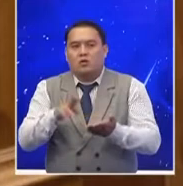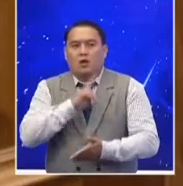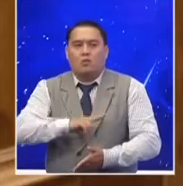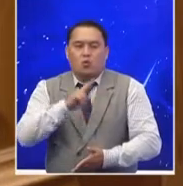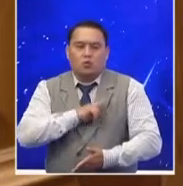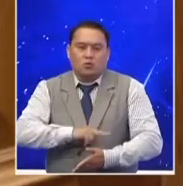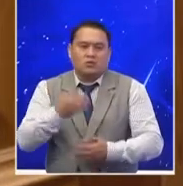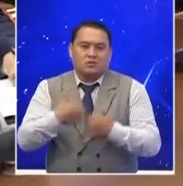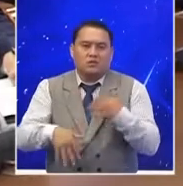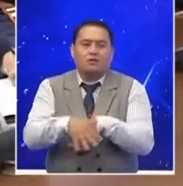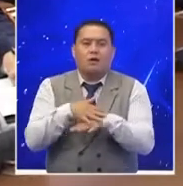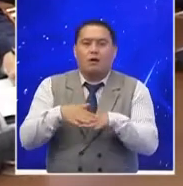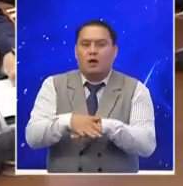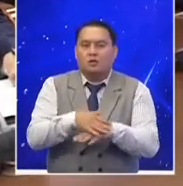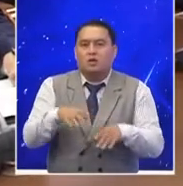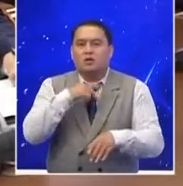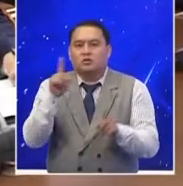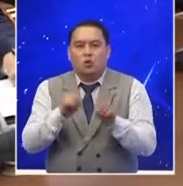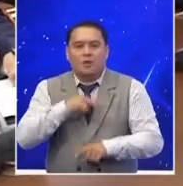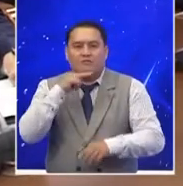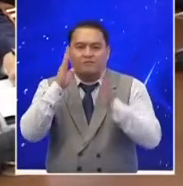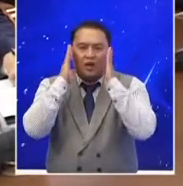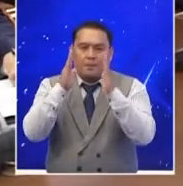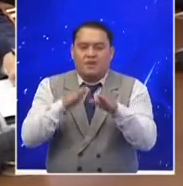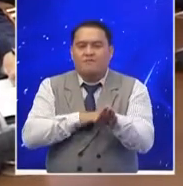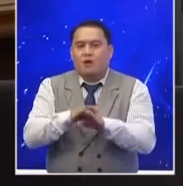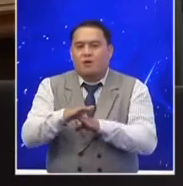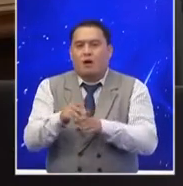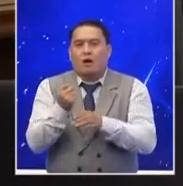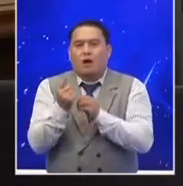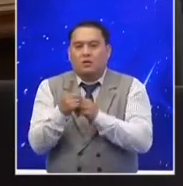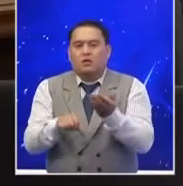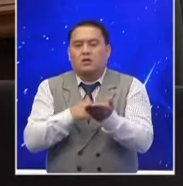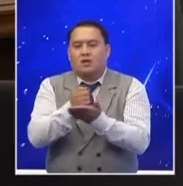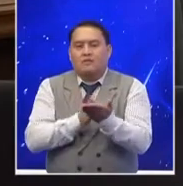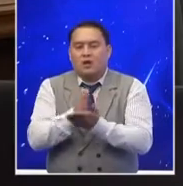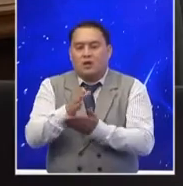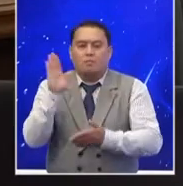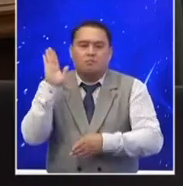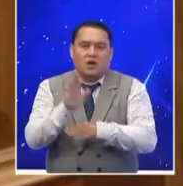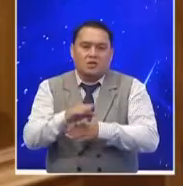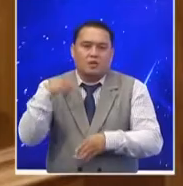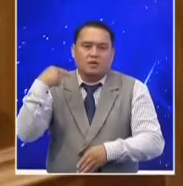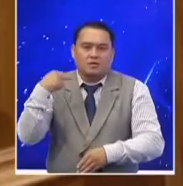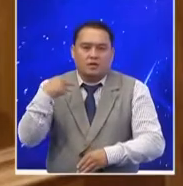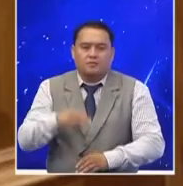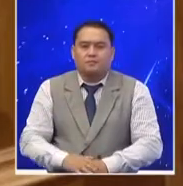профилактическую работу среди населения, и особое внимание будет уделено реализации 11 приоритетов, озвученных в нынешнем послании главы